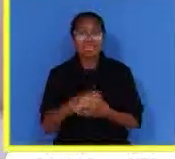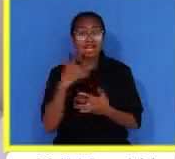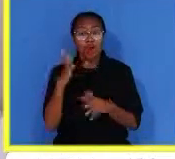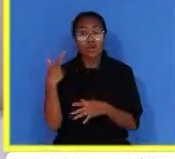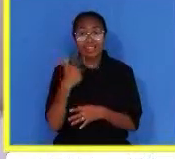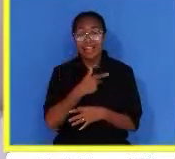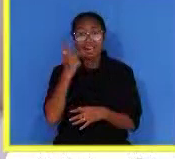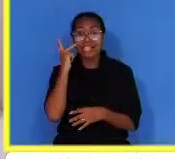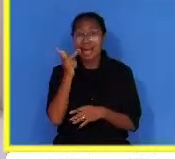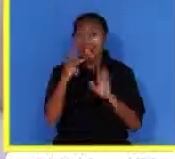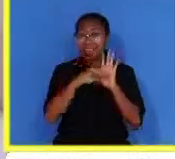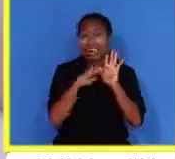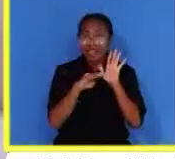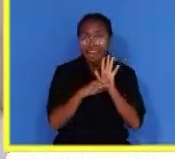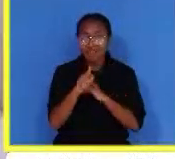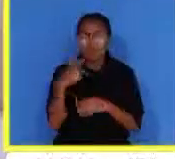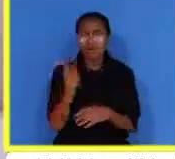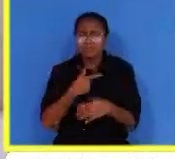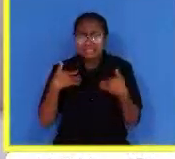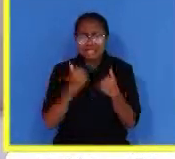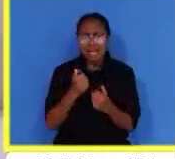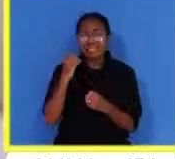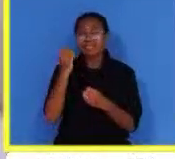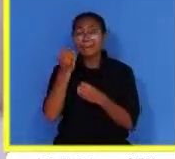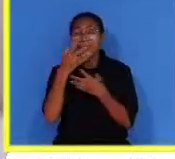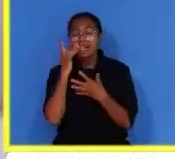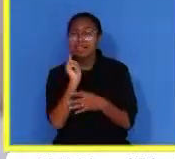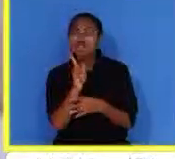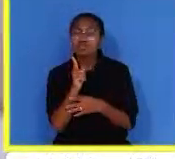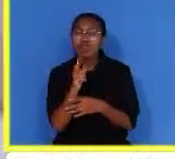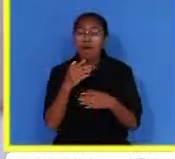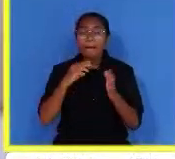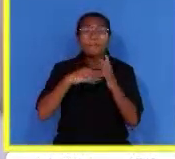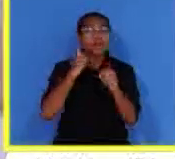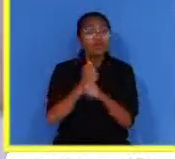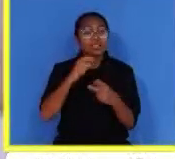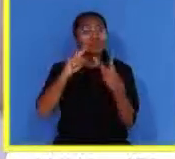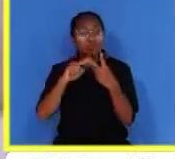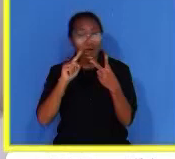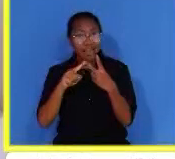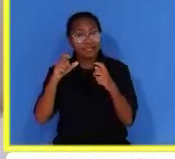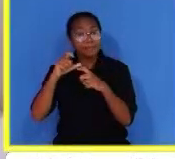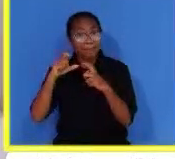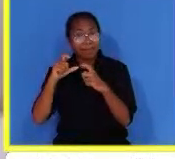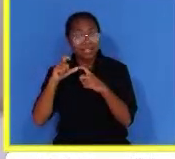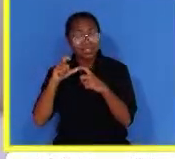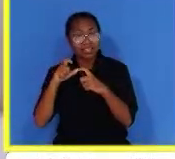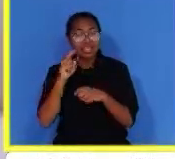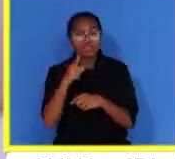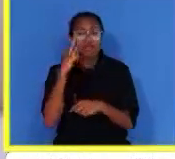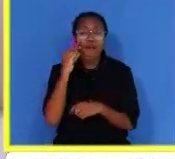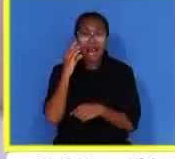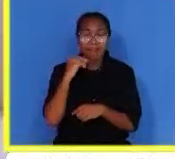kita lihat dari data, kami bisa sampaikan dari sejak minggu kedua September